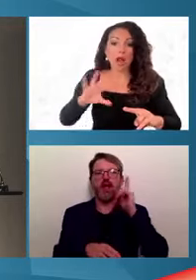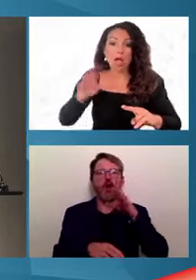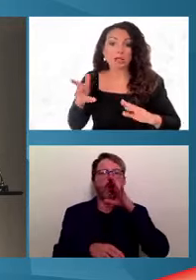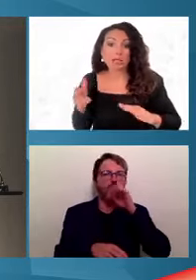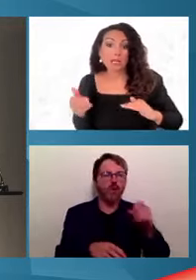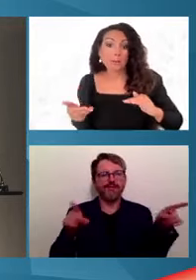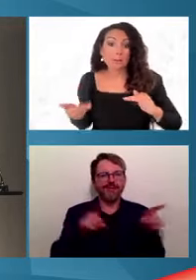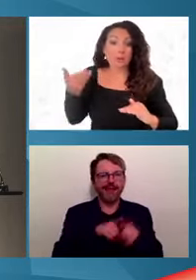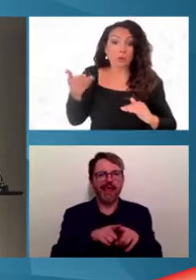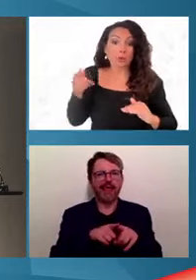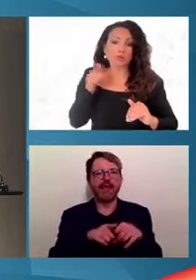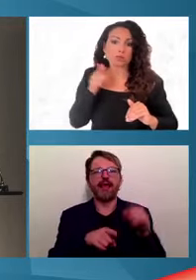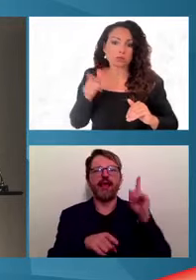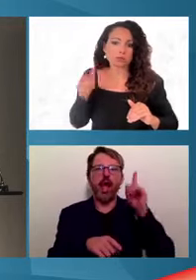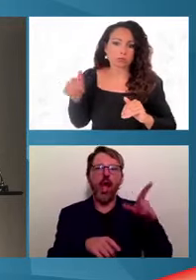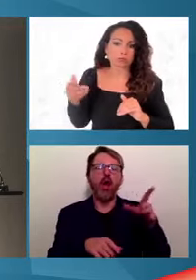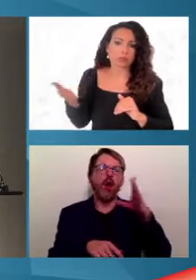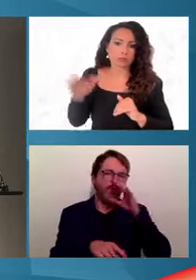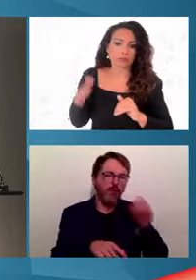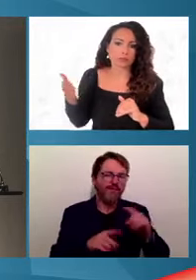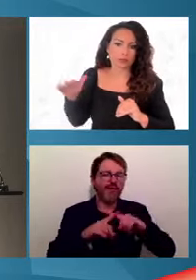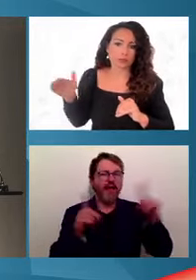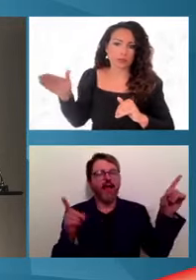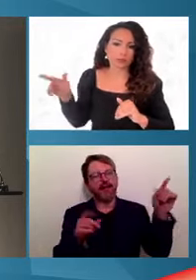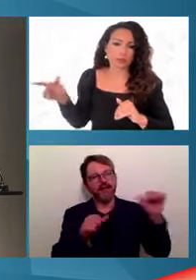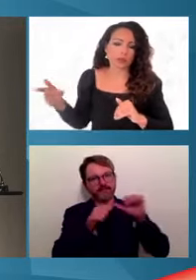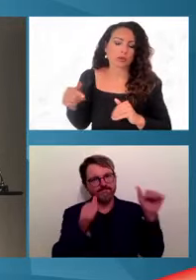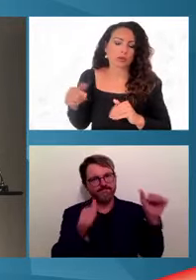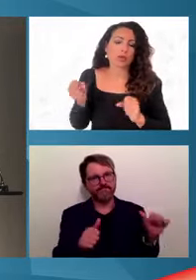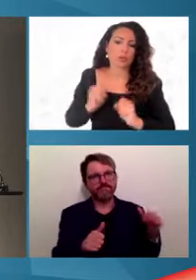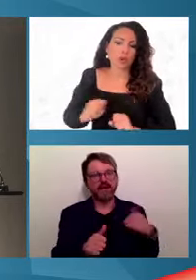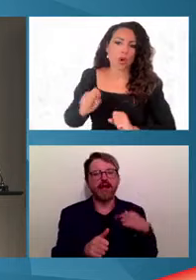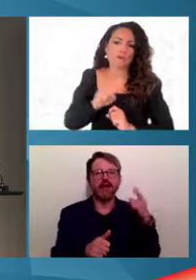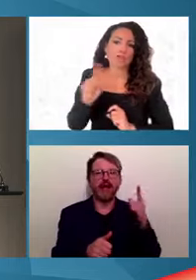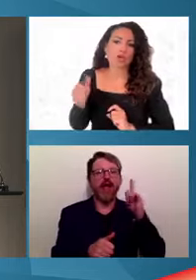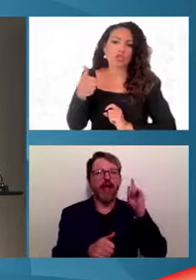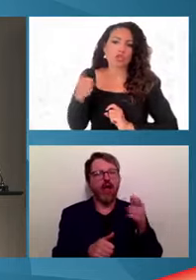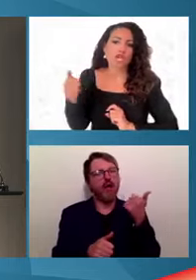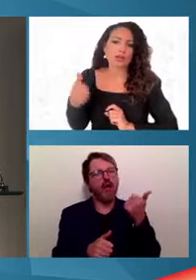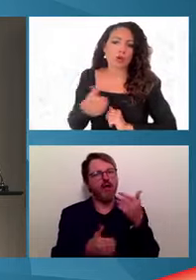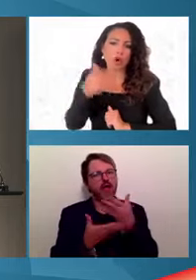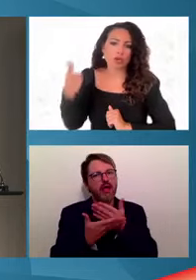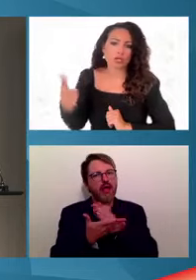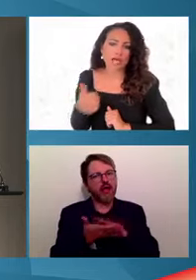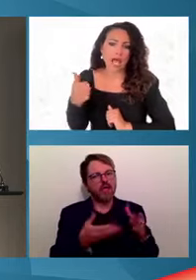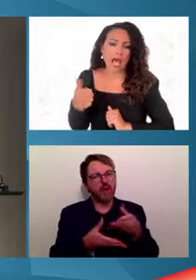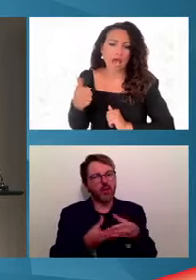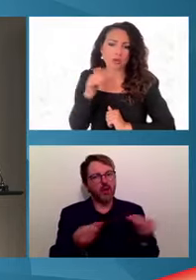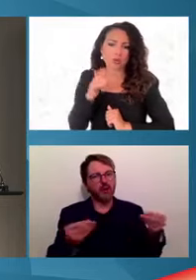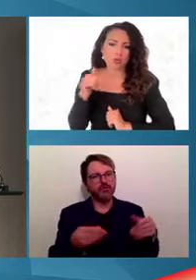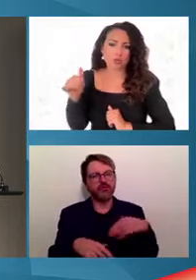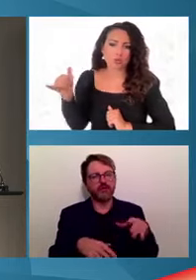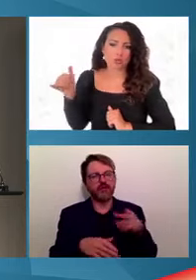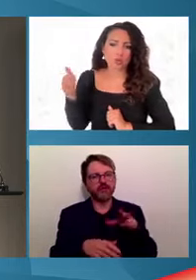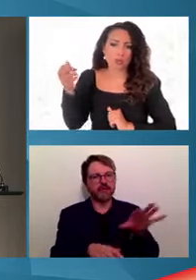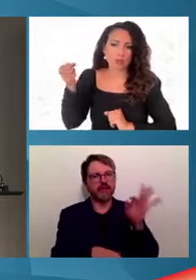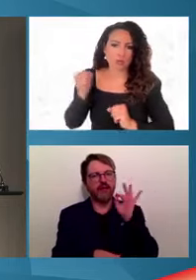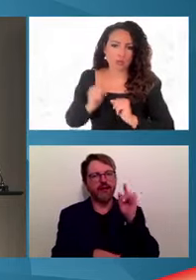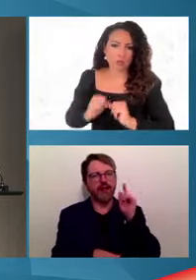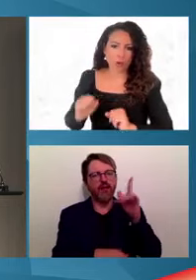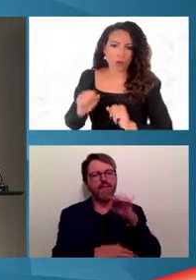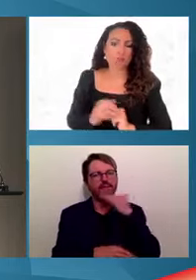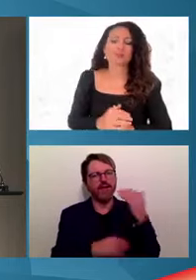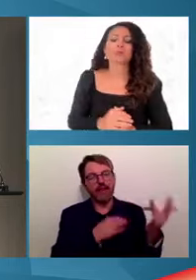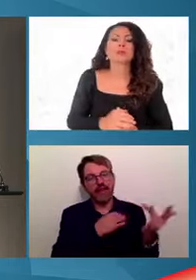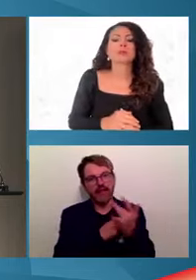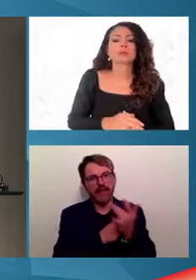noch einmal eine andere Kategorie, aber auch hier haben wir eine pragmatische Vorgangsweise gewählt. Auch wenn es sehr viel Kritik dafür gegeben hat,